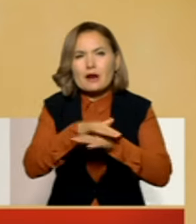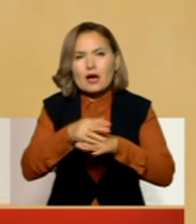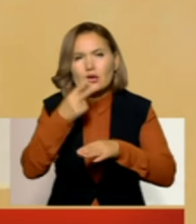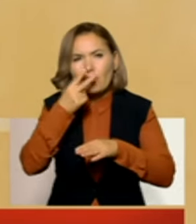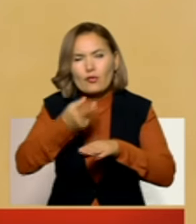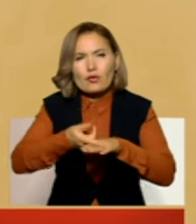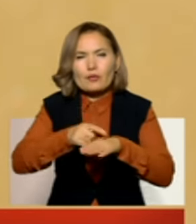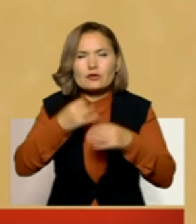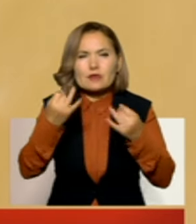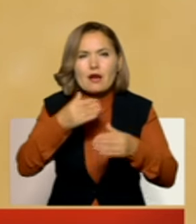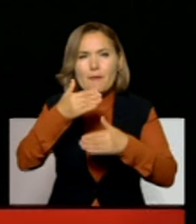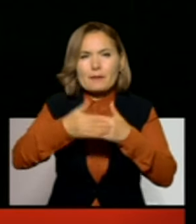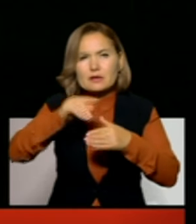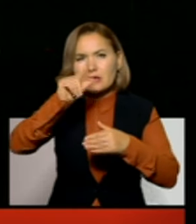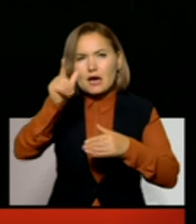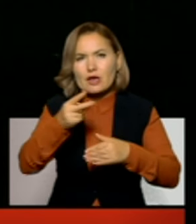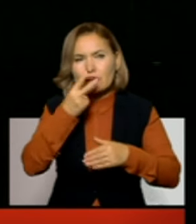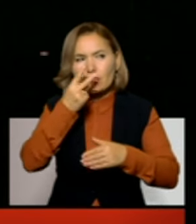куә болды.